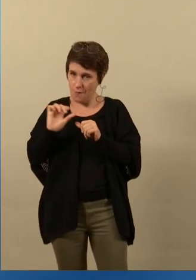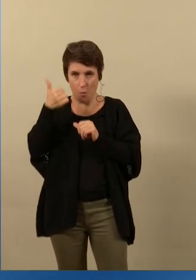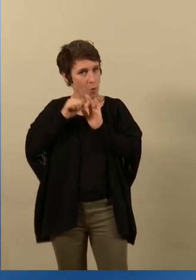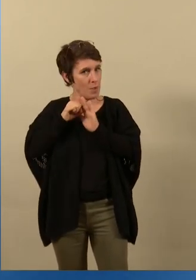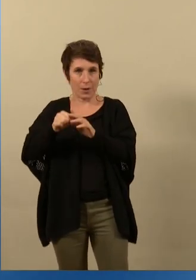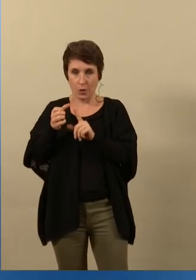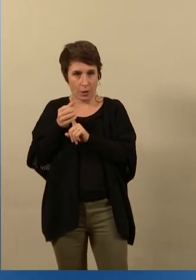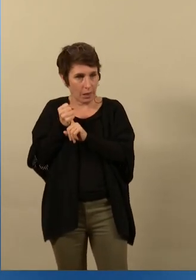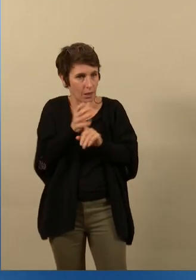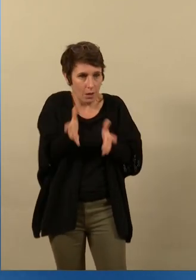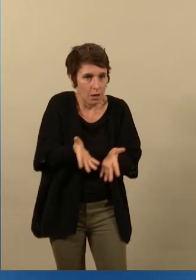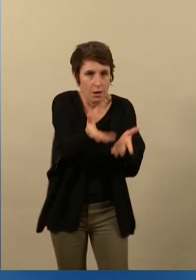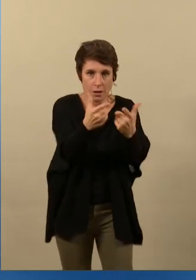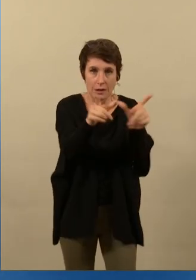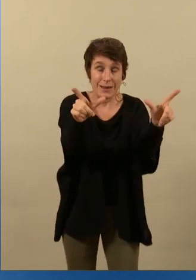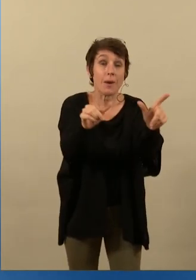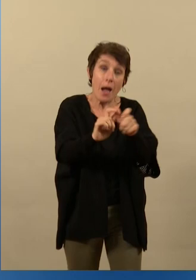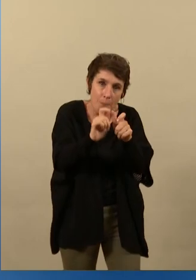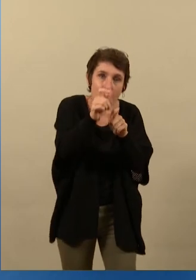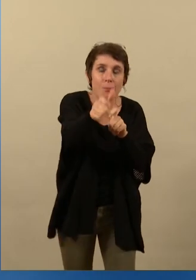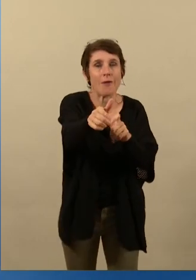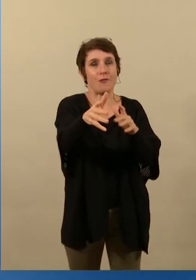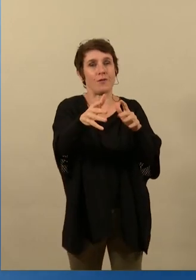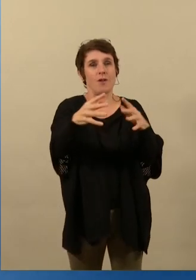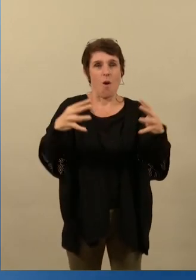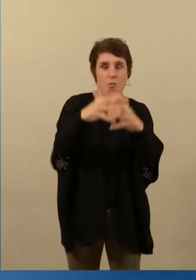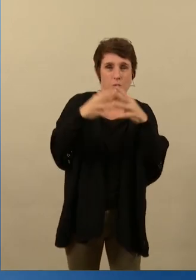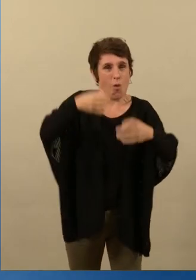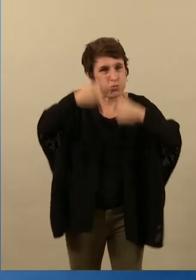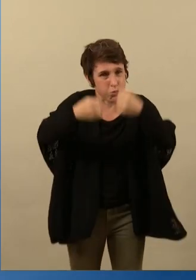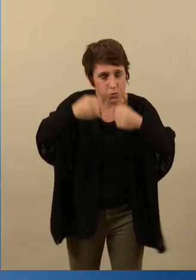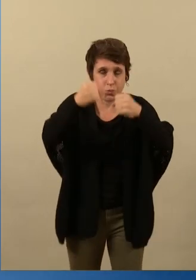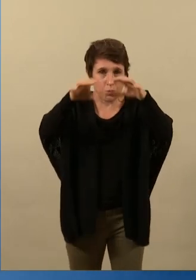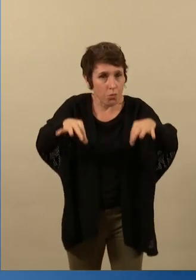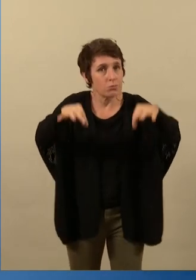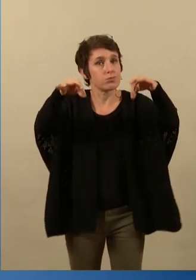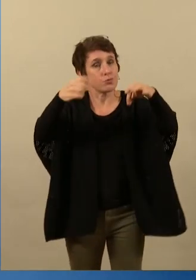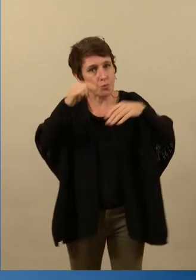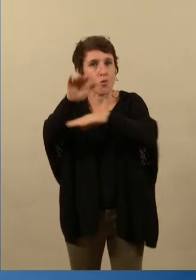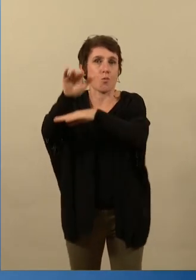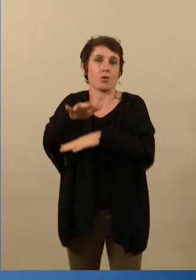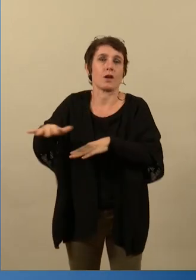même temps le cesser le feu pour protéger les les populations civiles de